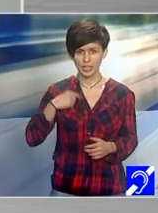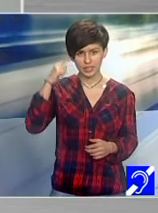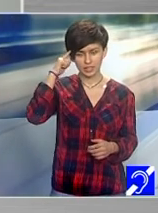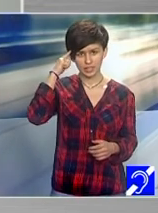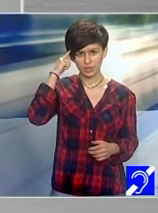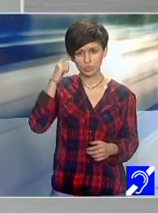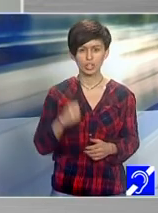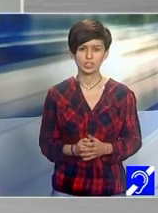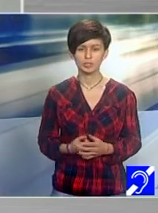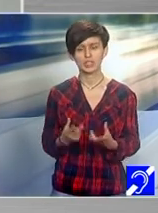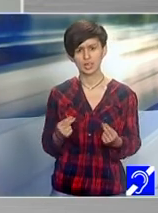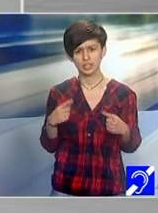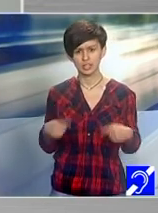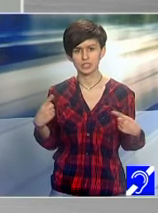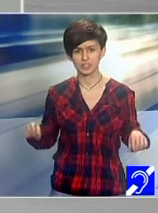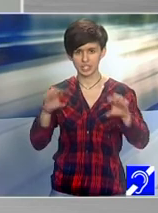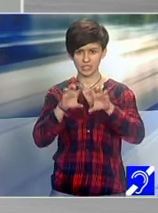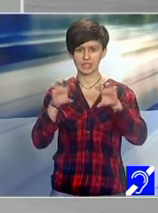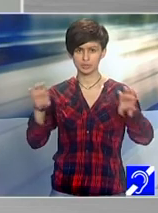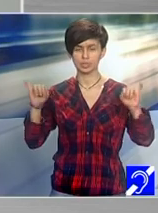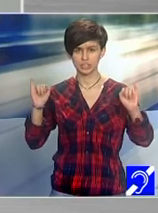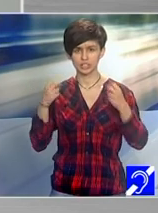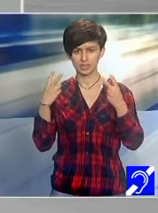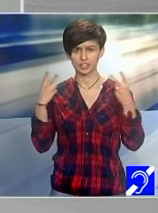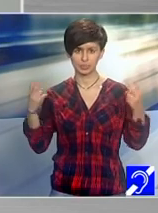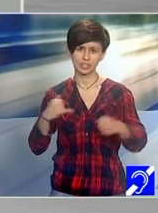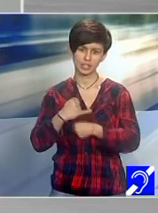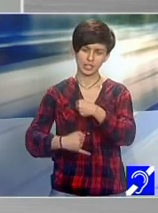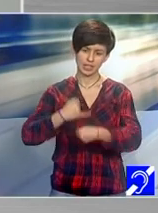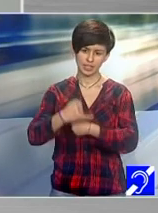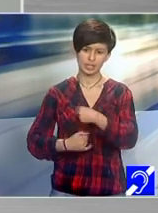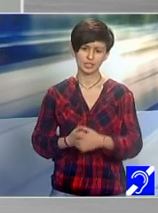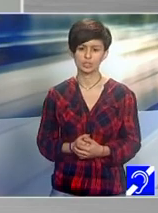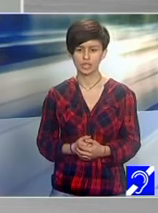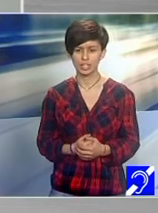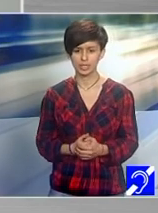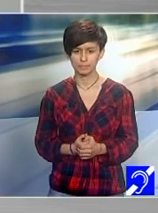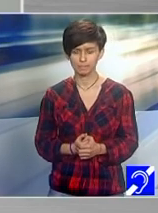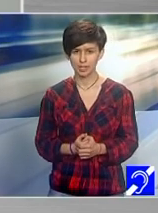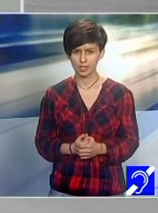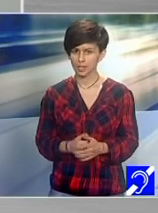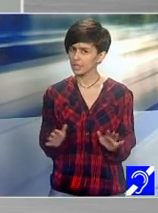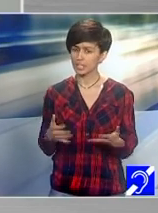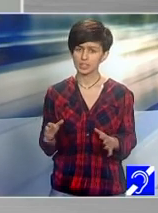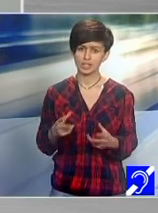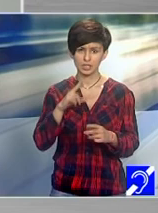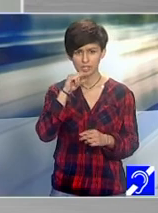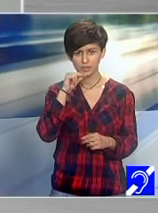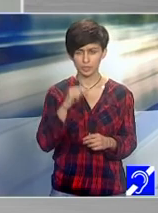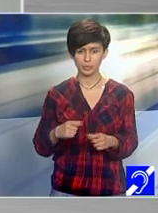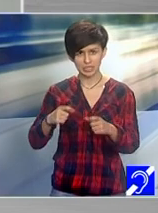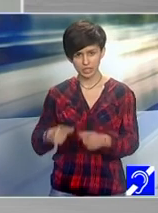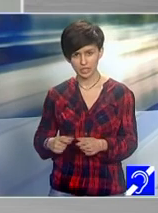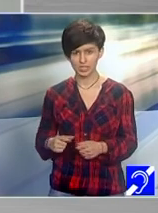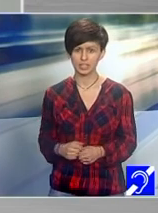la diferite expoziții, evenimente internaționale, fie că este vorba de saloanele de la Geneva, de la